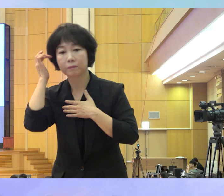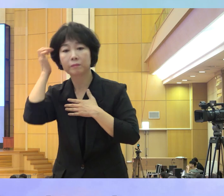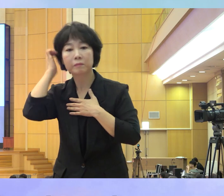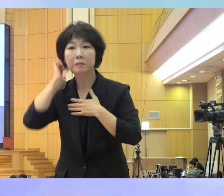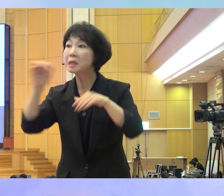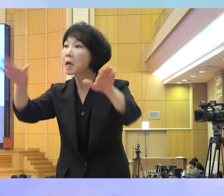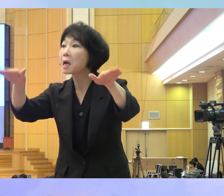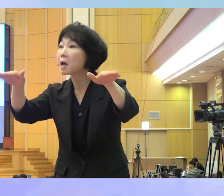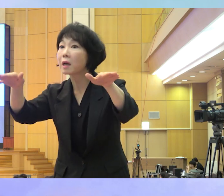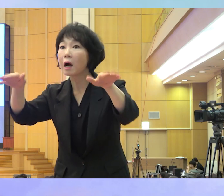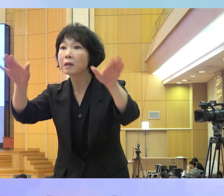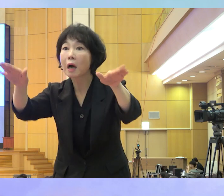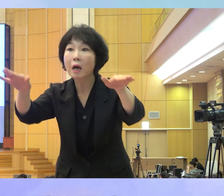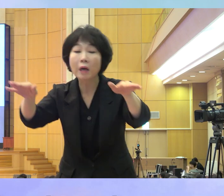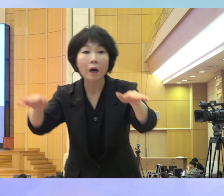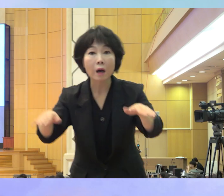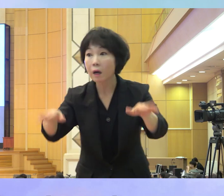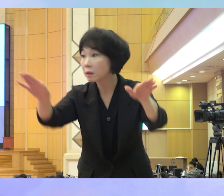너희는